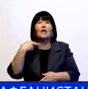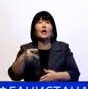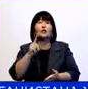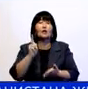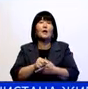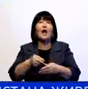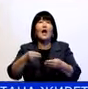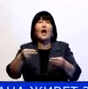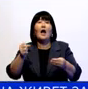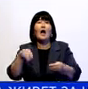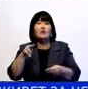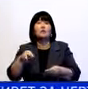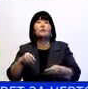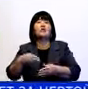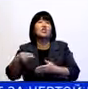одним штрафам.